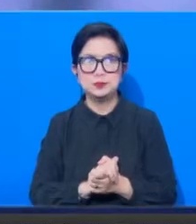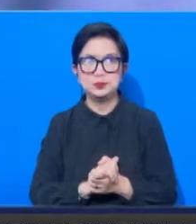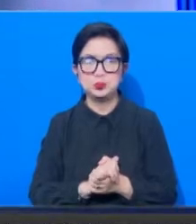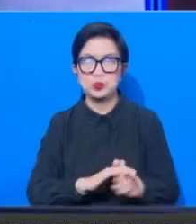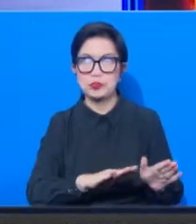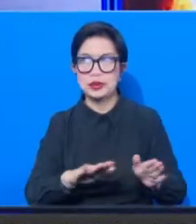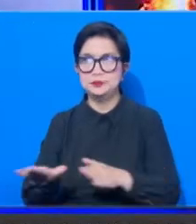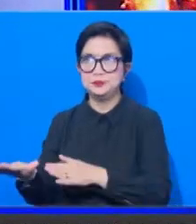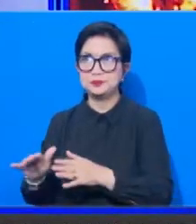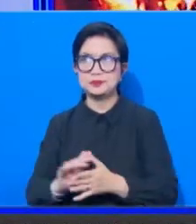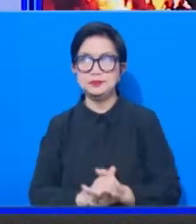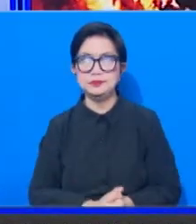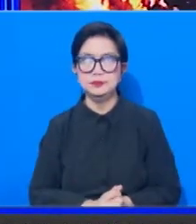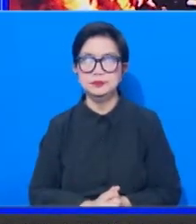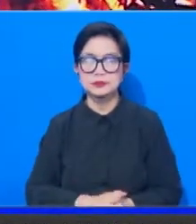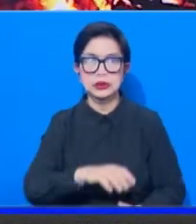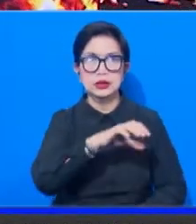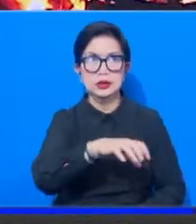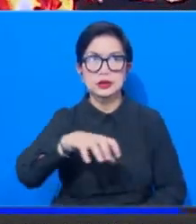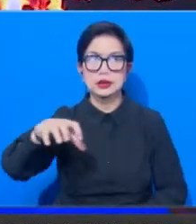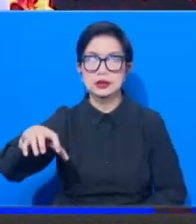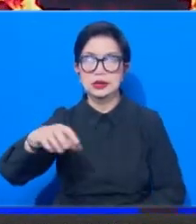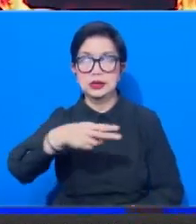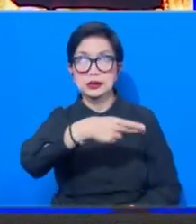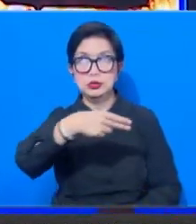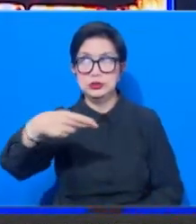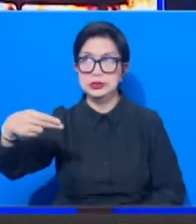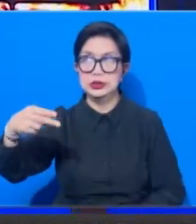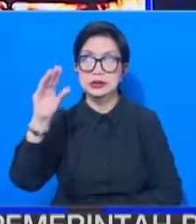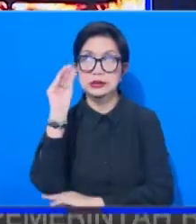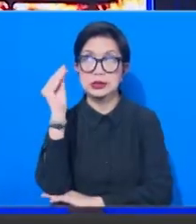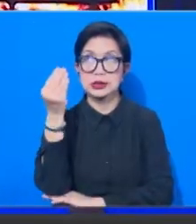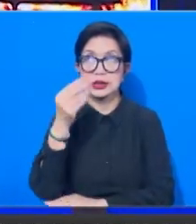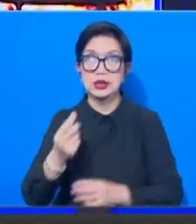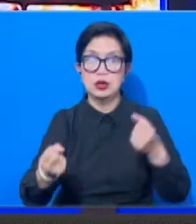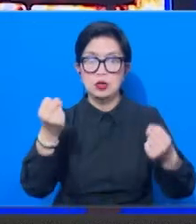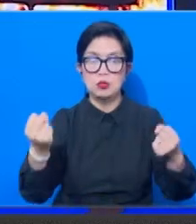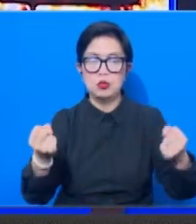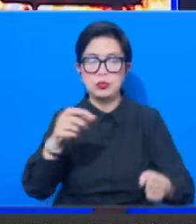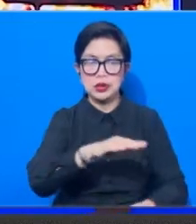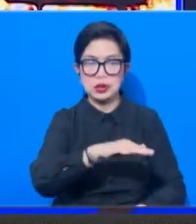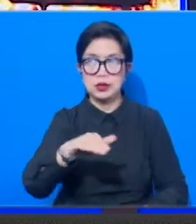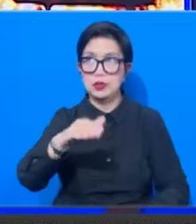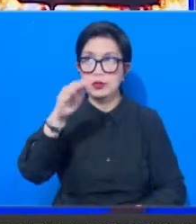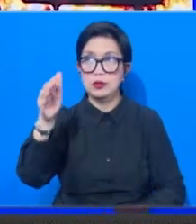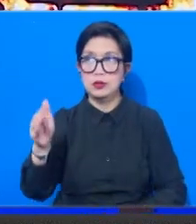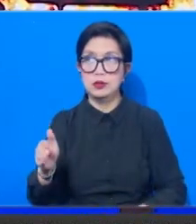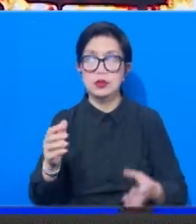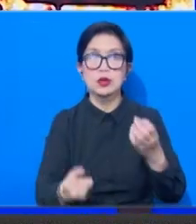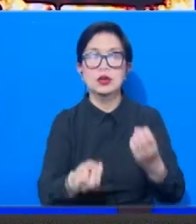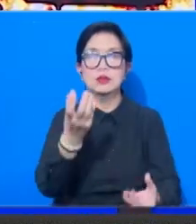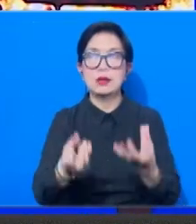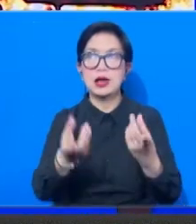Kita ke informasi dari sejumlah daerah di tanah air. Kita awali dari Jakarta, sebuah mobil bak terbuka ludes terbakar di jalan tol Lingkar